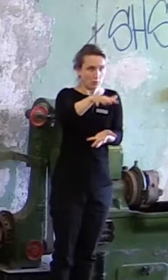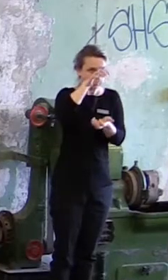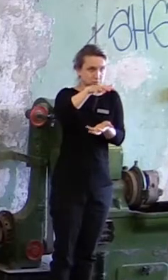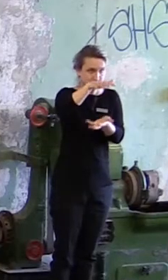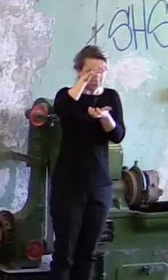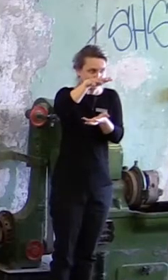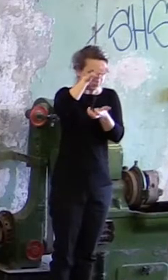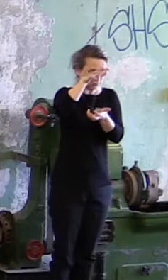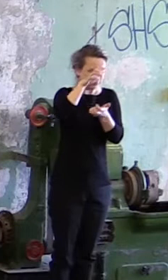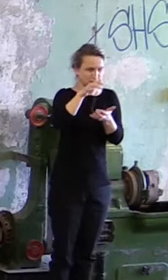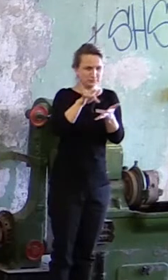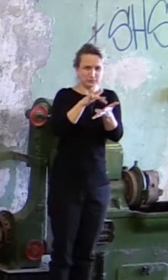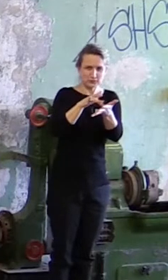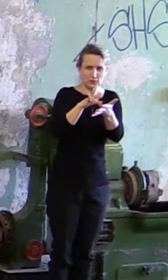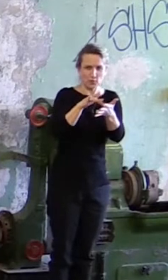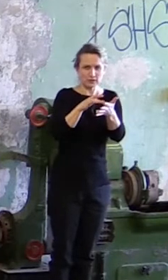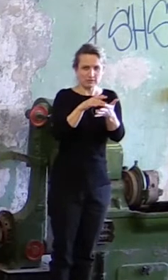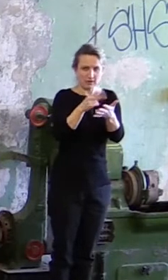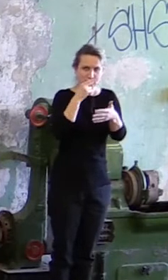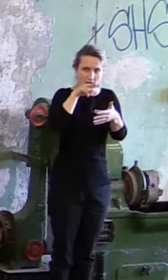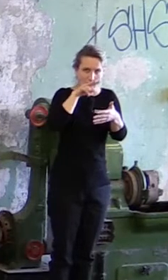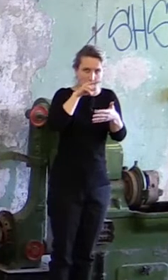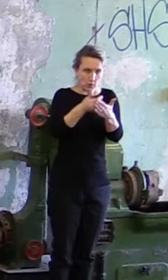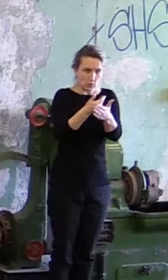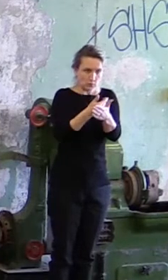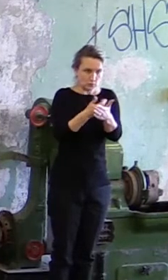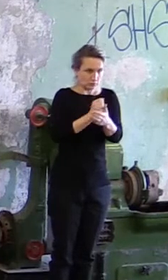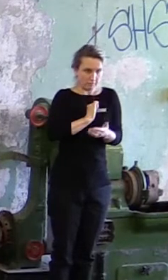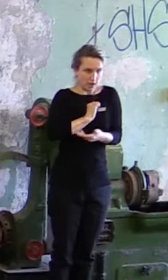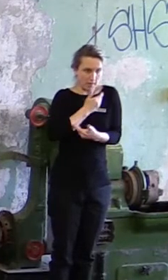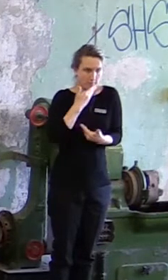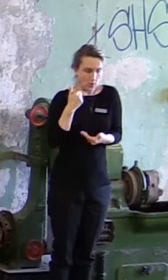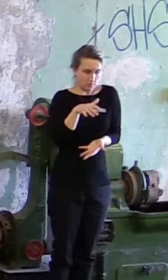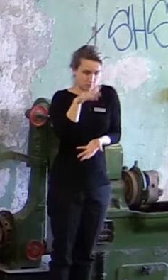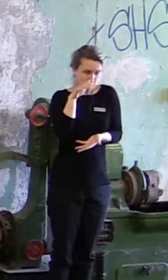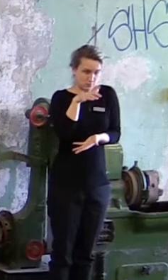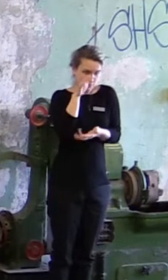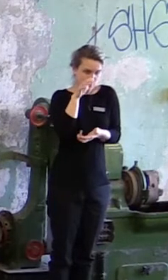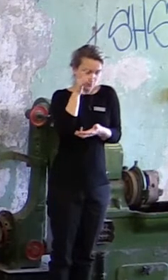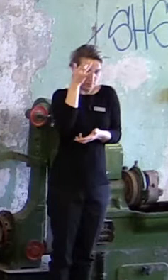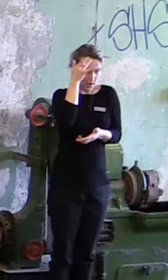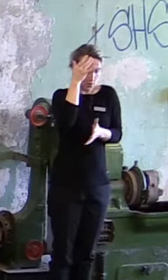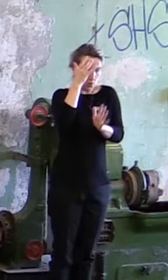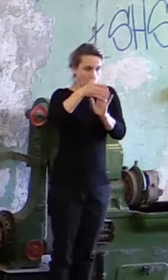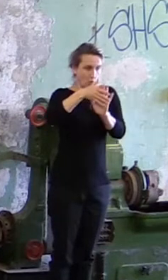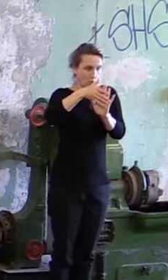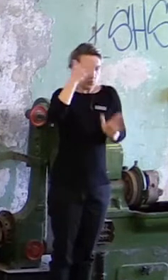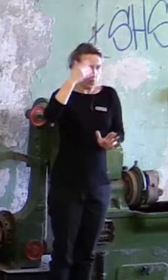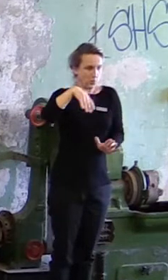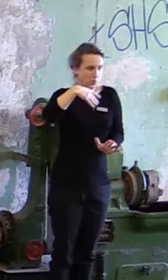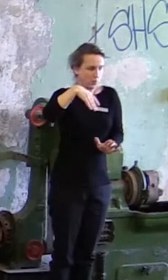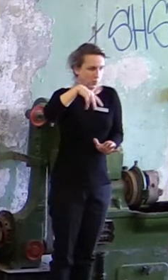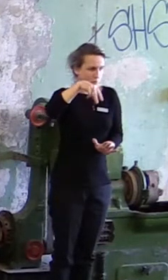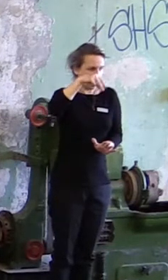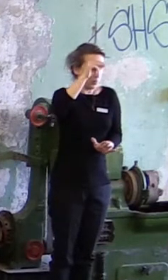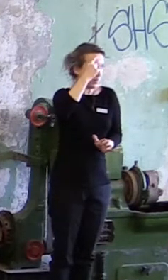nutivahendit vaadates igasugust uut informatsiooni, mis meile tegelikult vajalik ei ole ja me nii-öelda kuumendame oma aju sellega üle, tekib